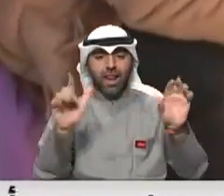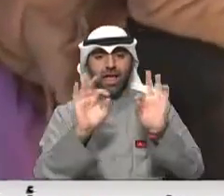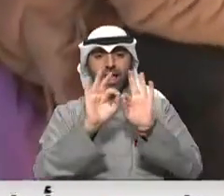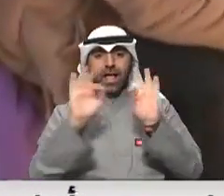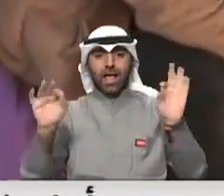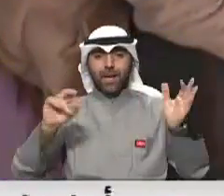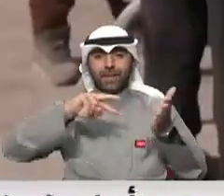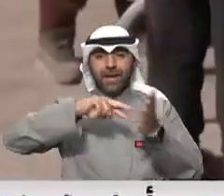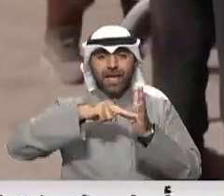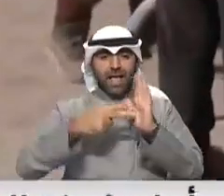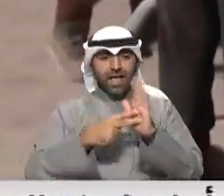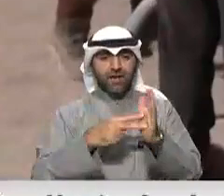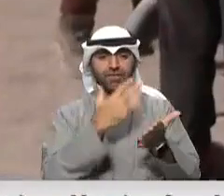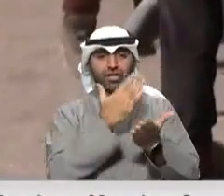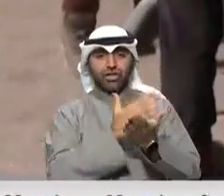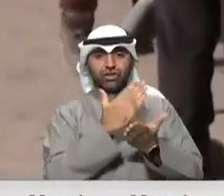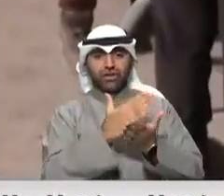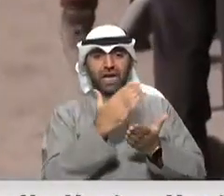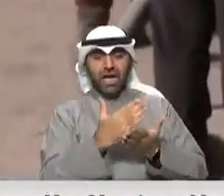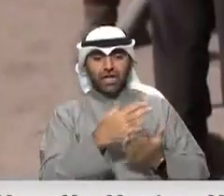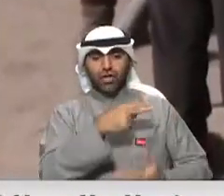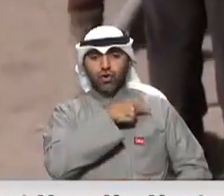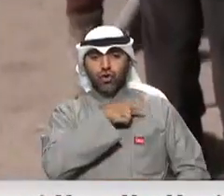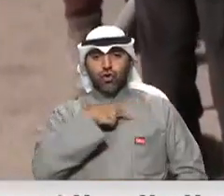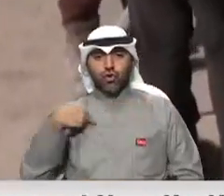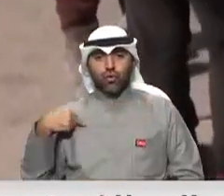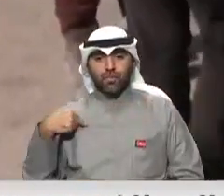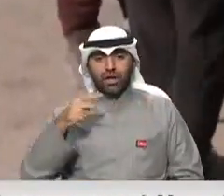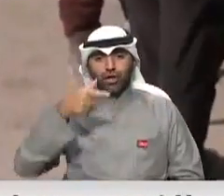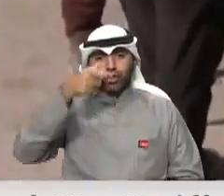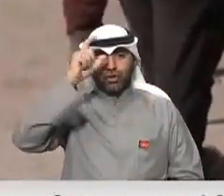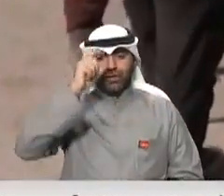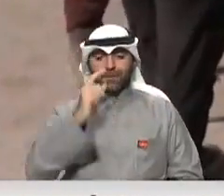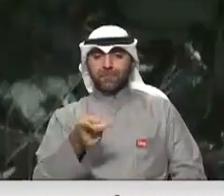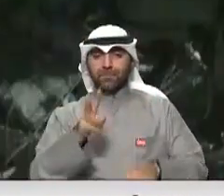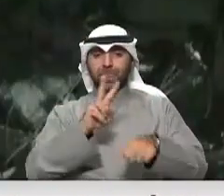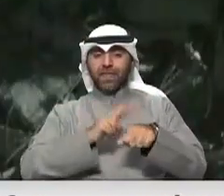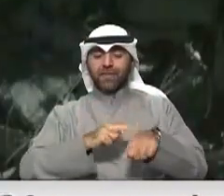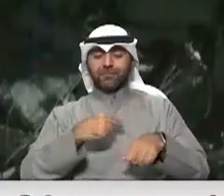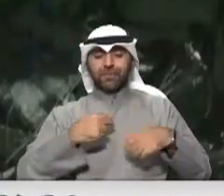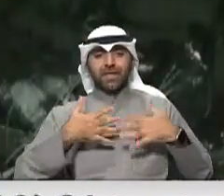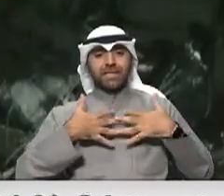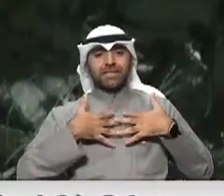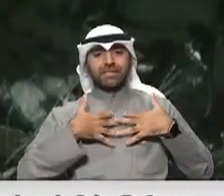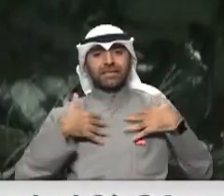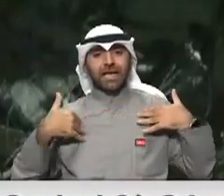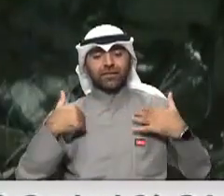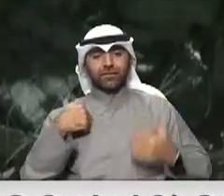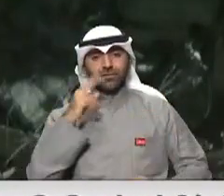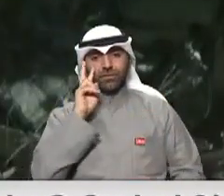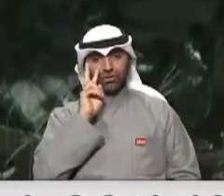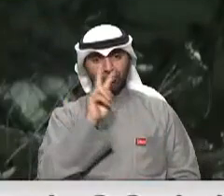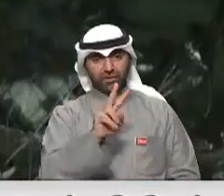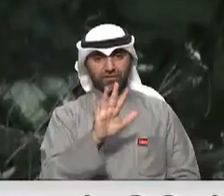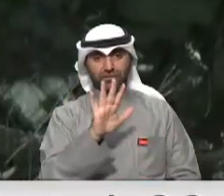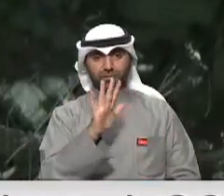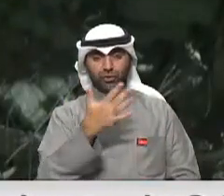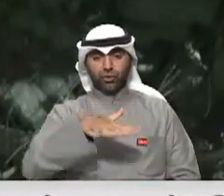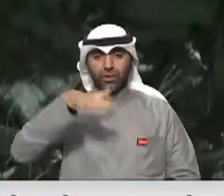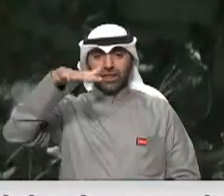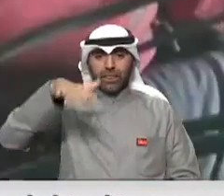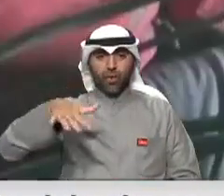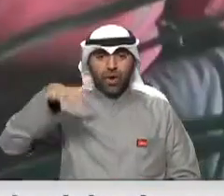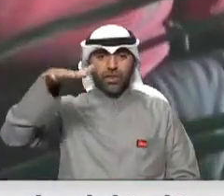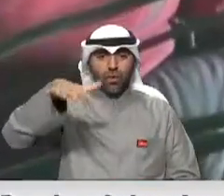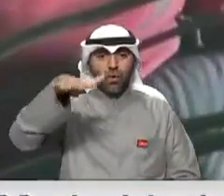دولية عالمية عربية خليجية متواجدة في جمهورية تركيا لمساعدة هؤلاء الأصدقاء جراء